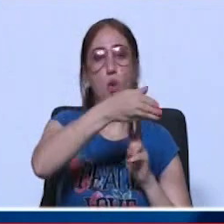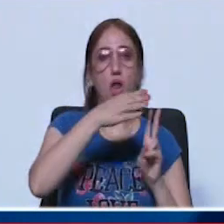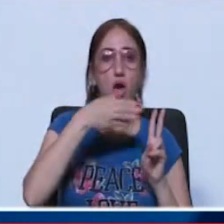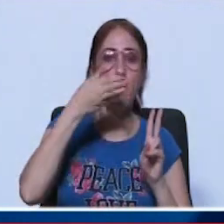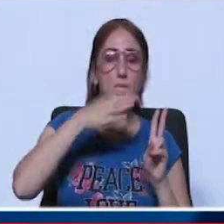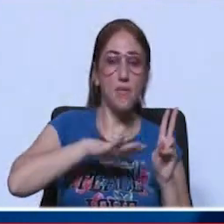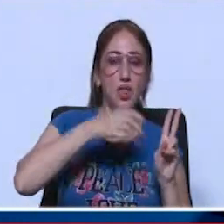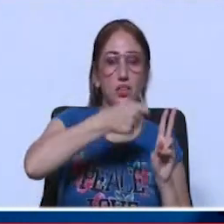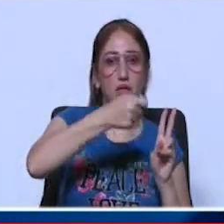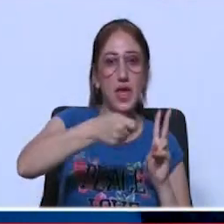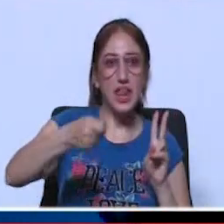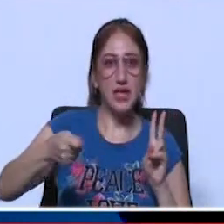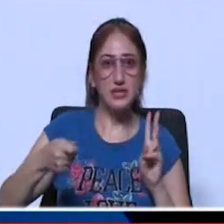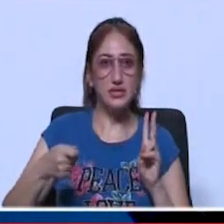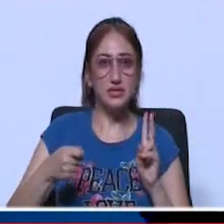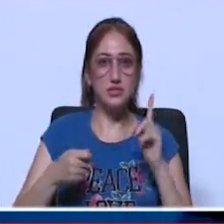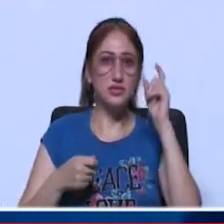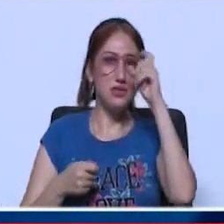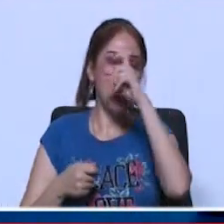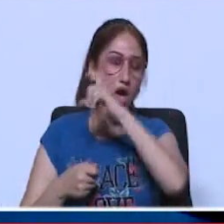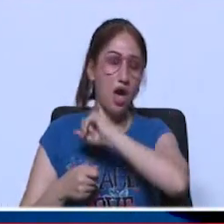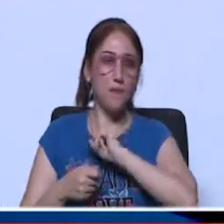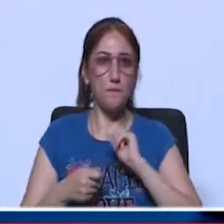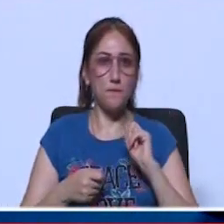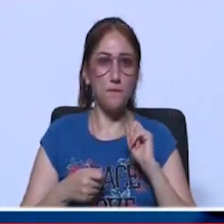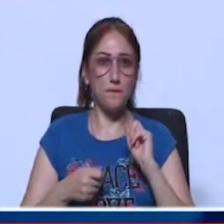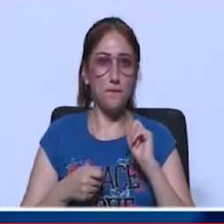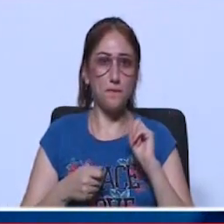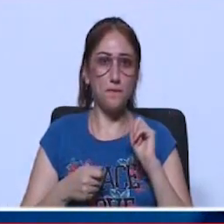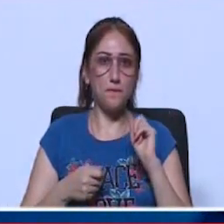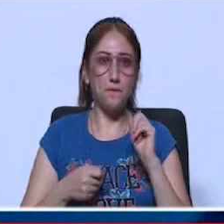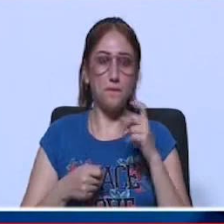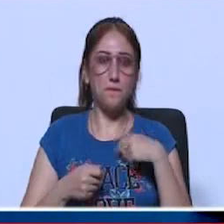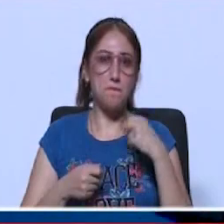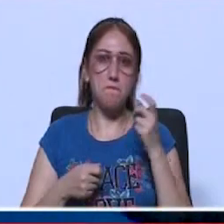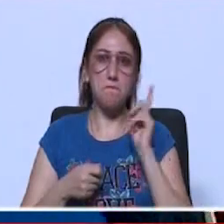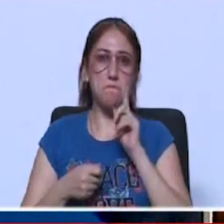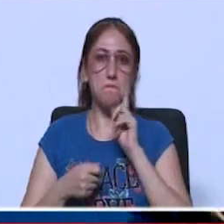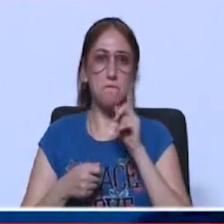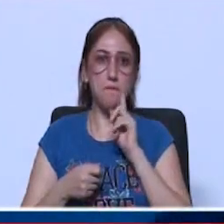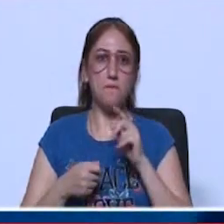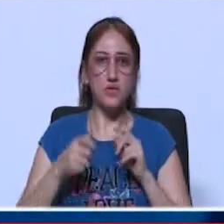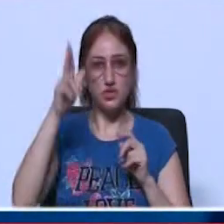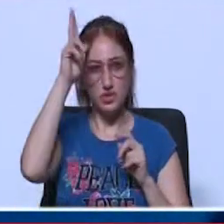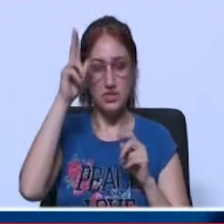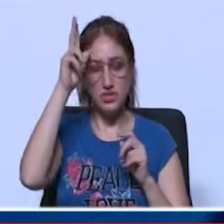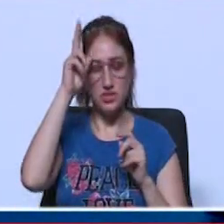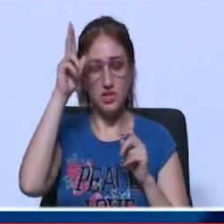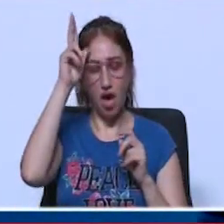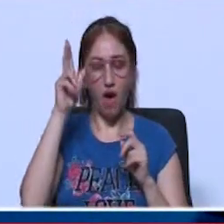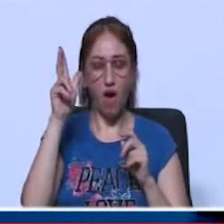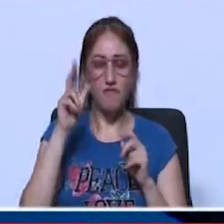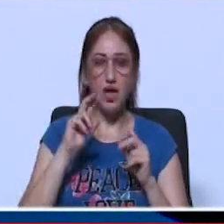عبد الله محمود كان شيء بشع لان انا ما بحبش التجاره يعني الصحفيين حولوا